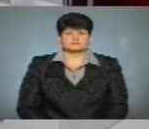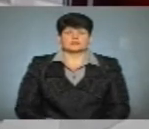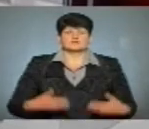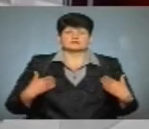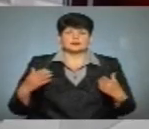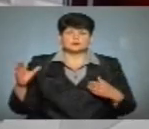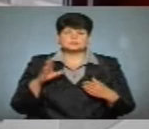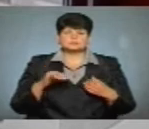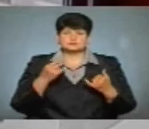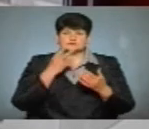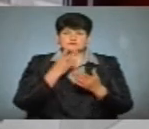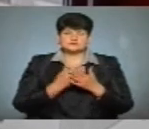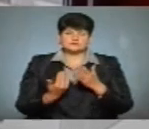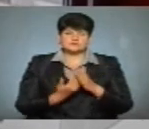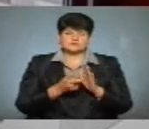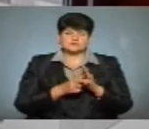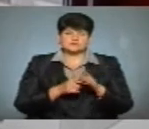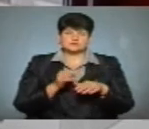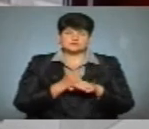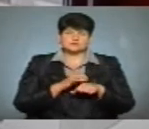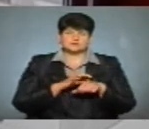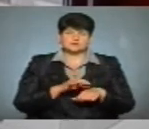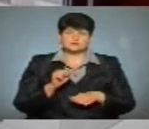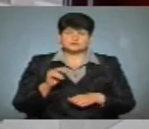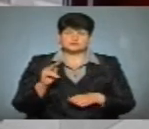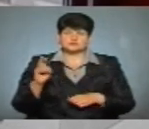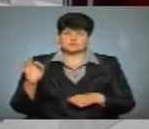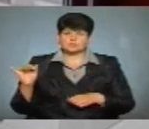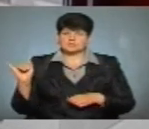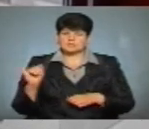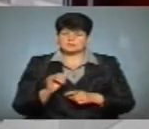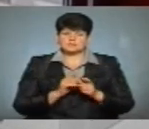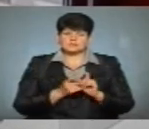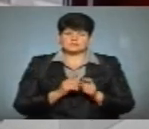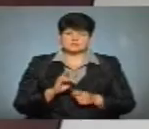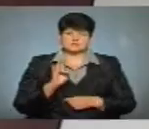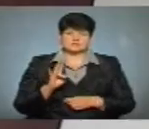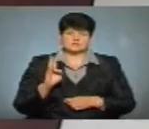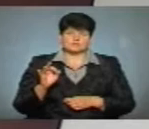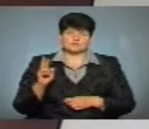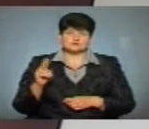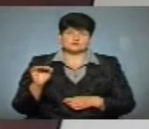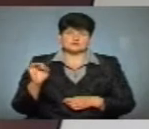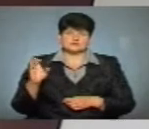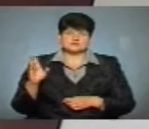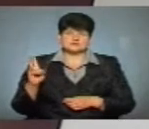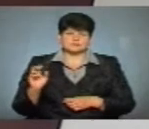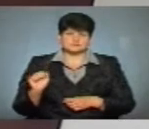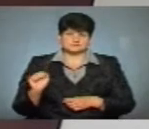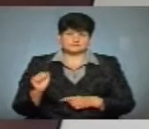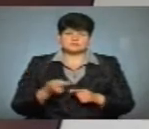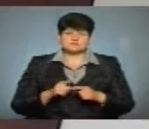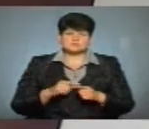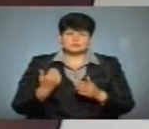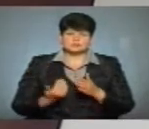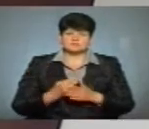Вітаю усіх, хто зараз з нами. Ви дивитесь новини. У студії працює ведуча Анастасія Чечко і сурдоперекладач Надія Коцовська. У цьому випуску